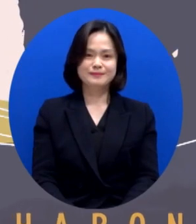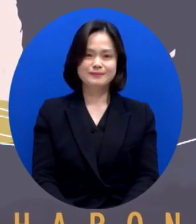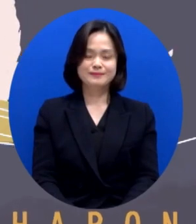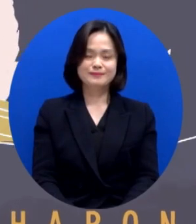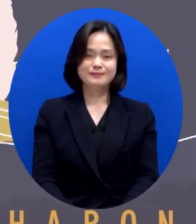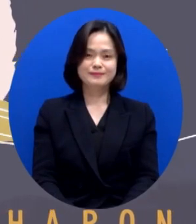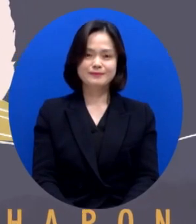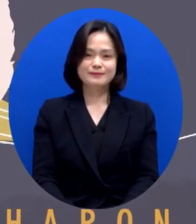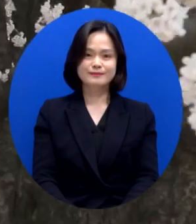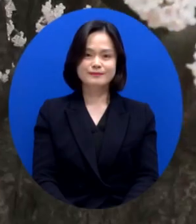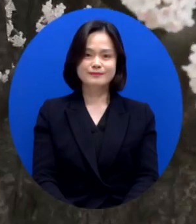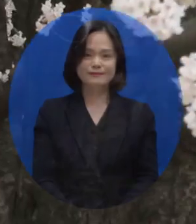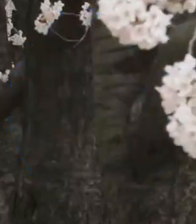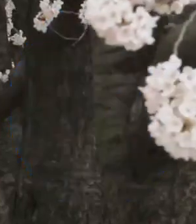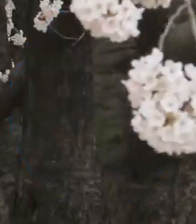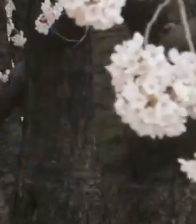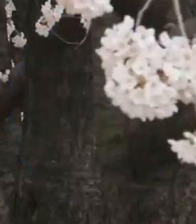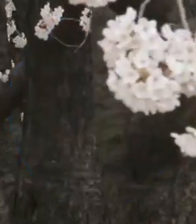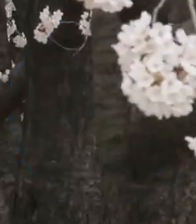김효경입니다.